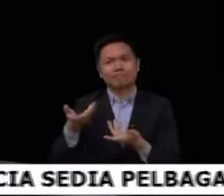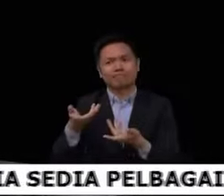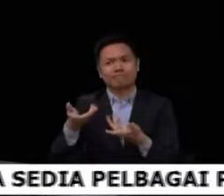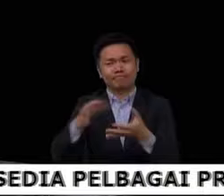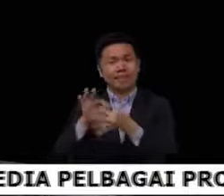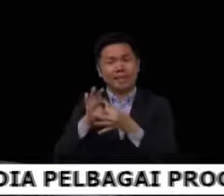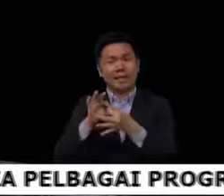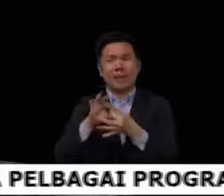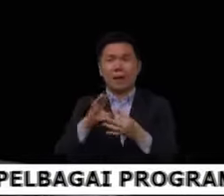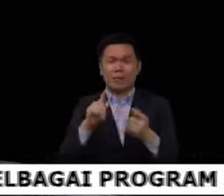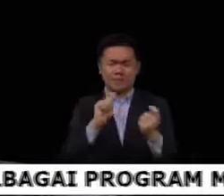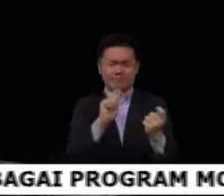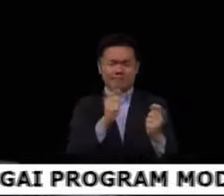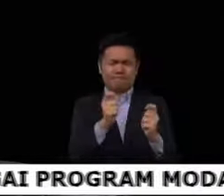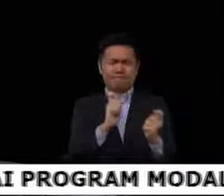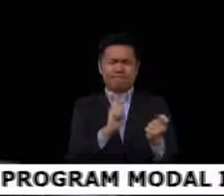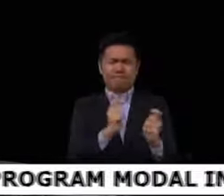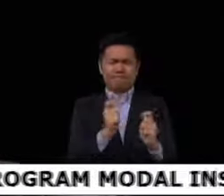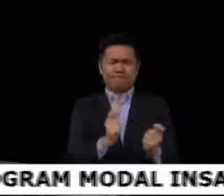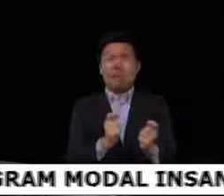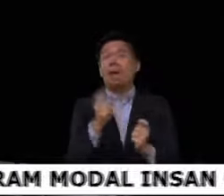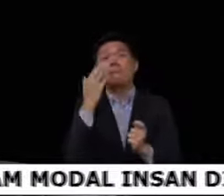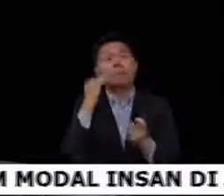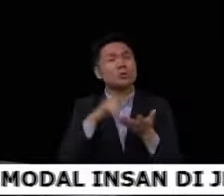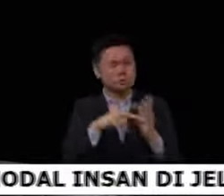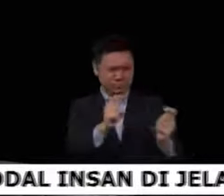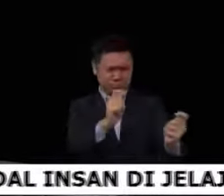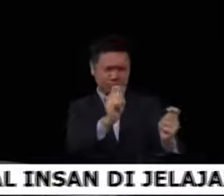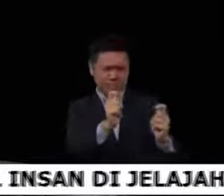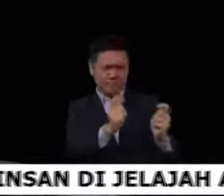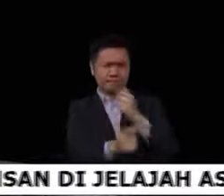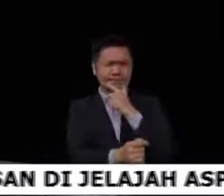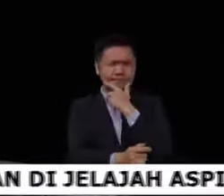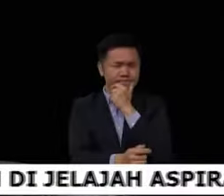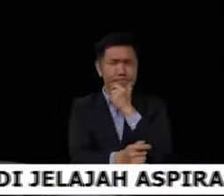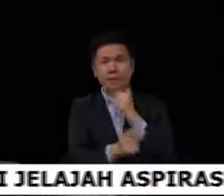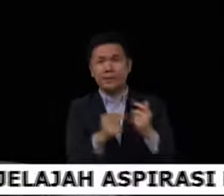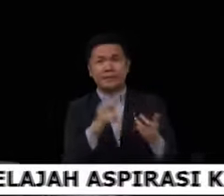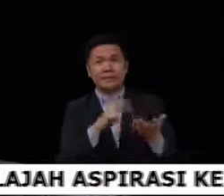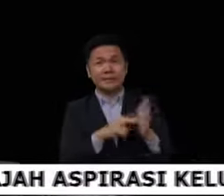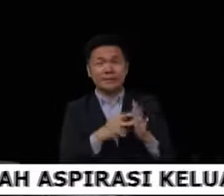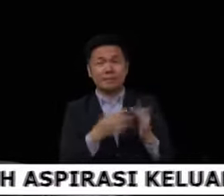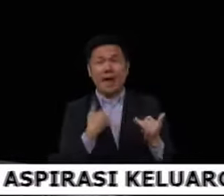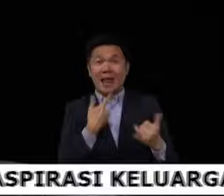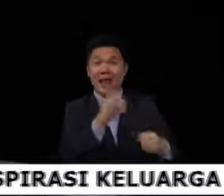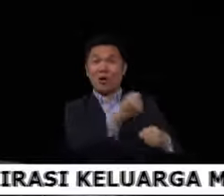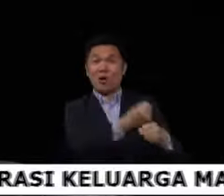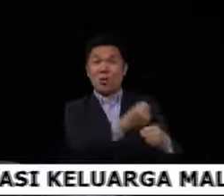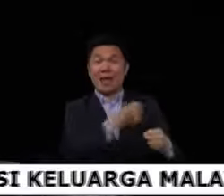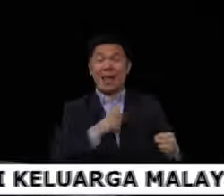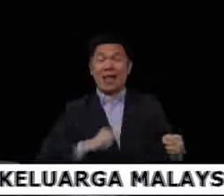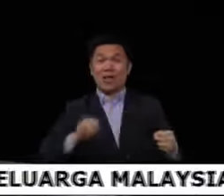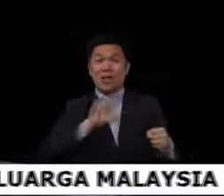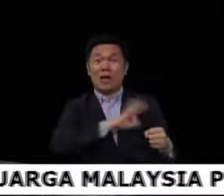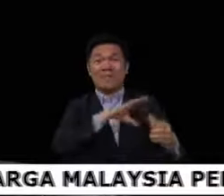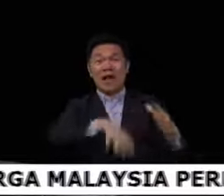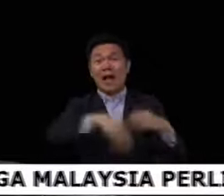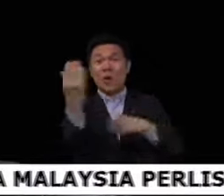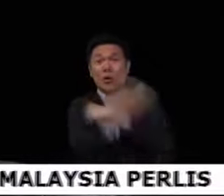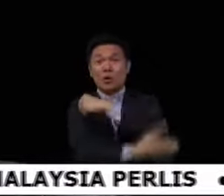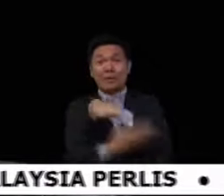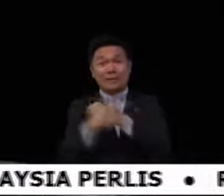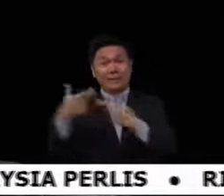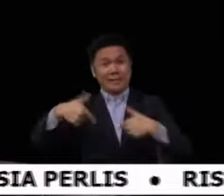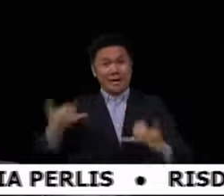Rui calibration maknanya ada di kalangan pekerja pekerja asing yang ada di Malaysia